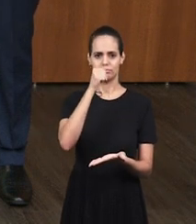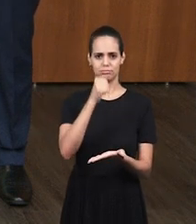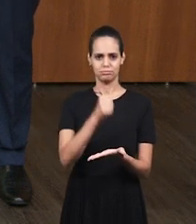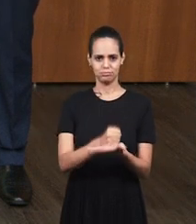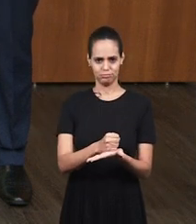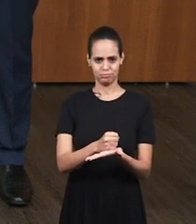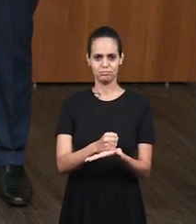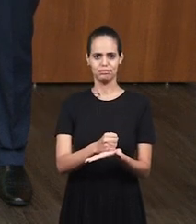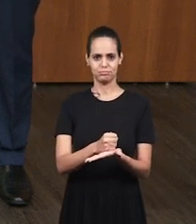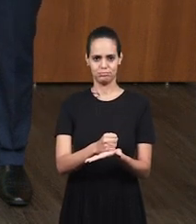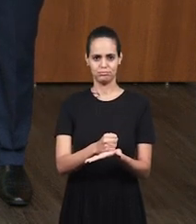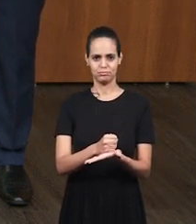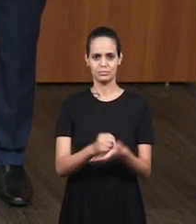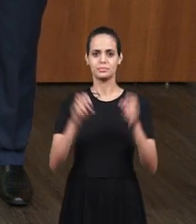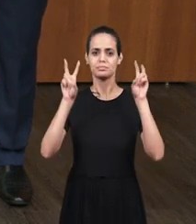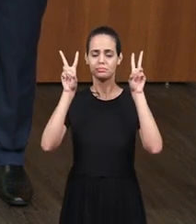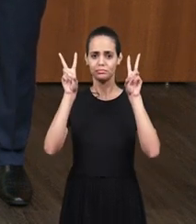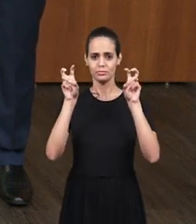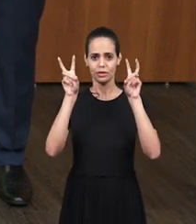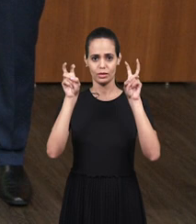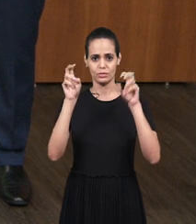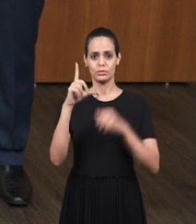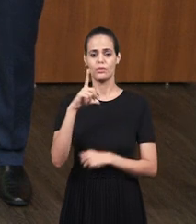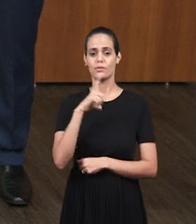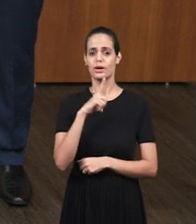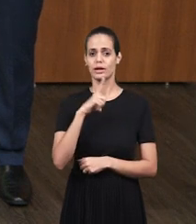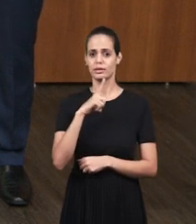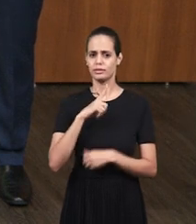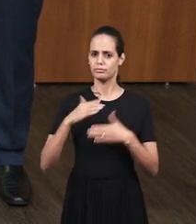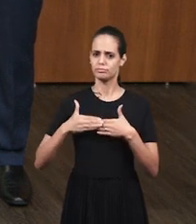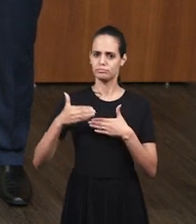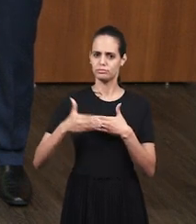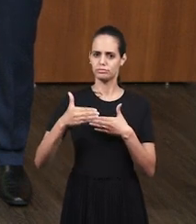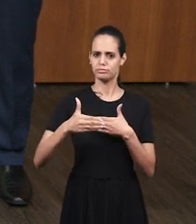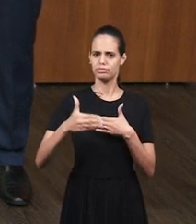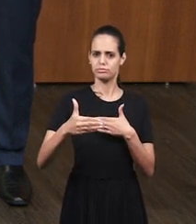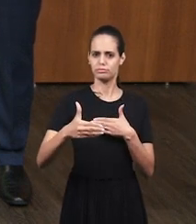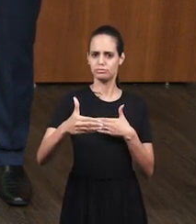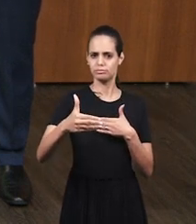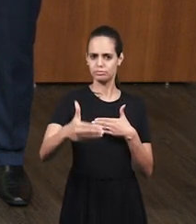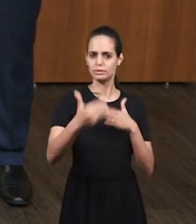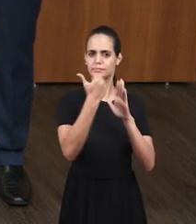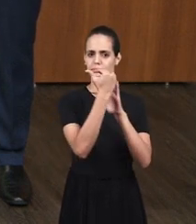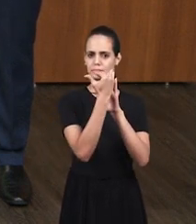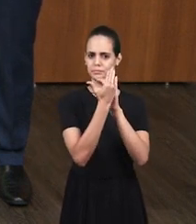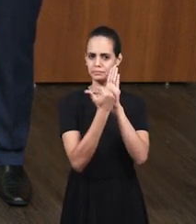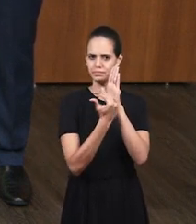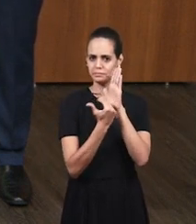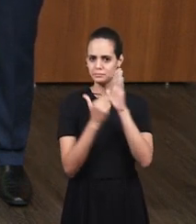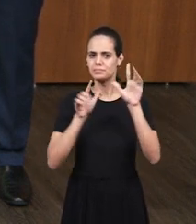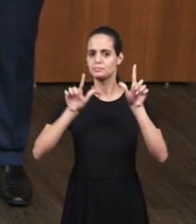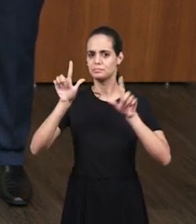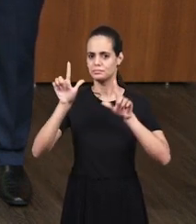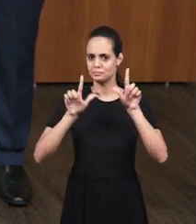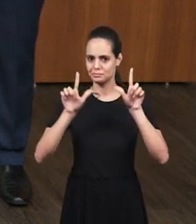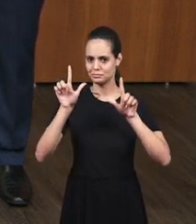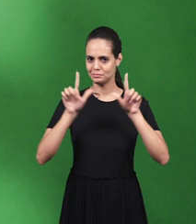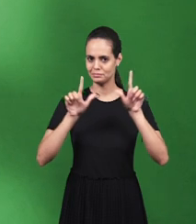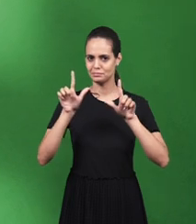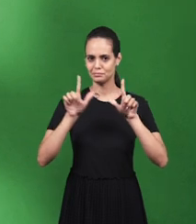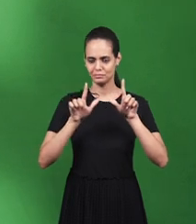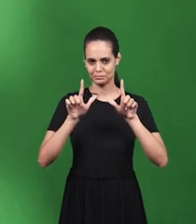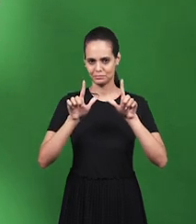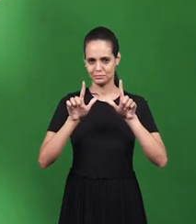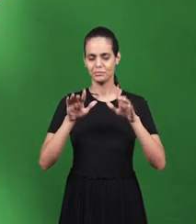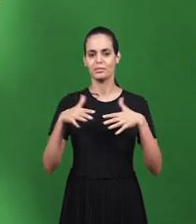vu clairement que le Seigneur Jésus, il est prophétisé à l'Ancien Testament. Ce